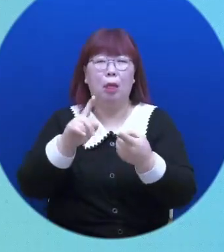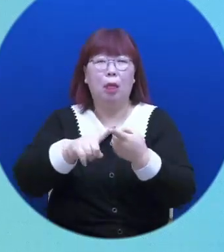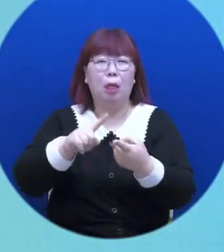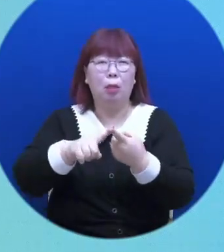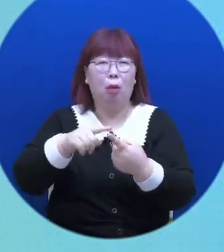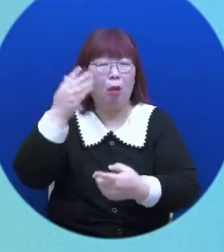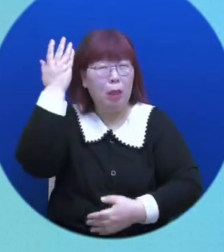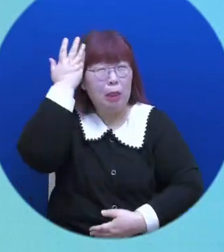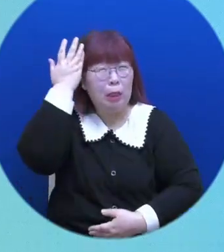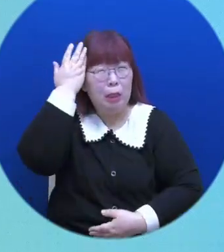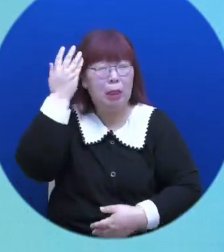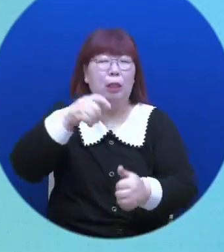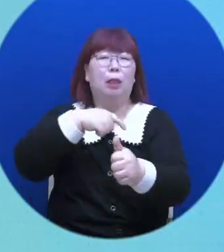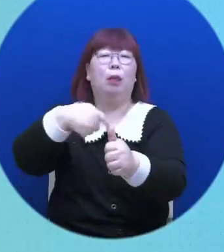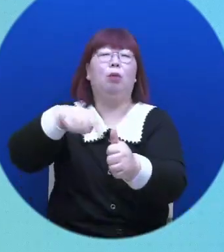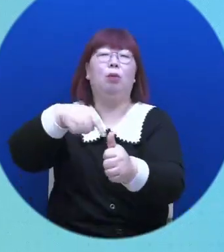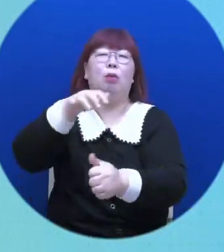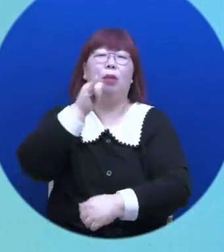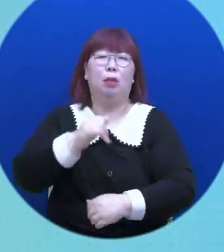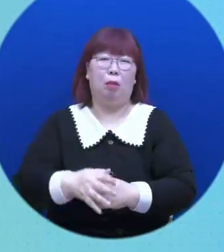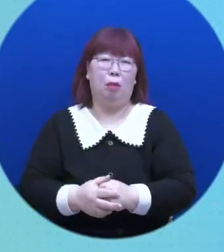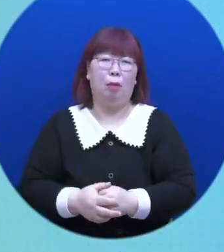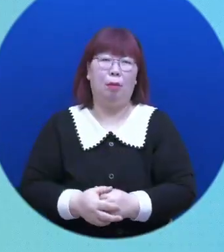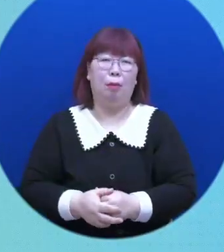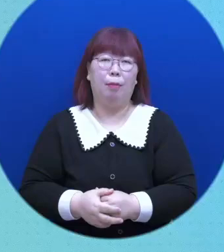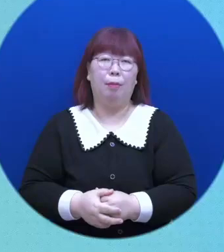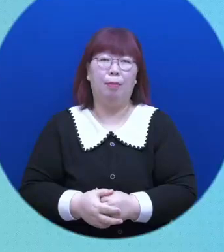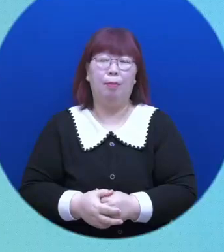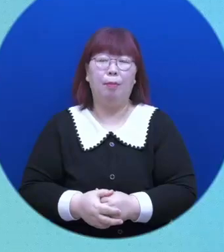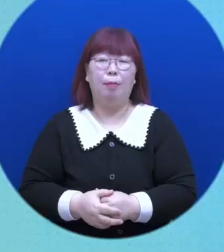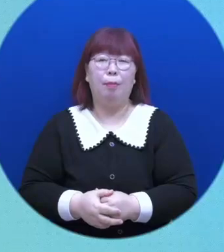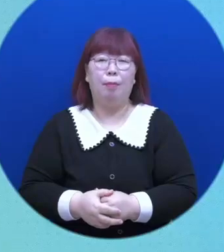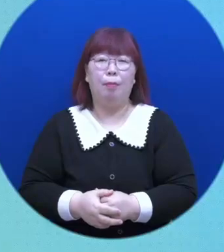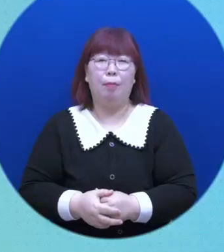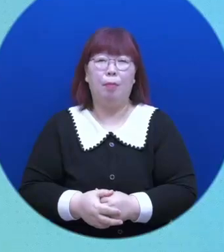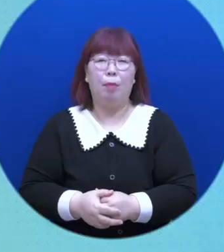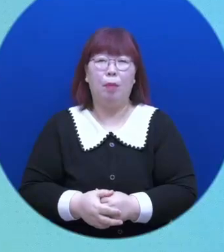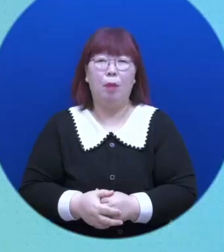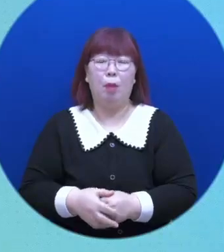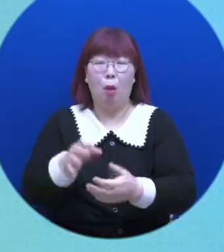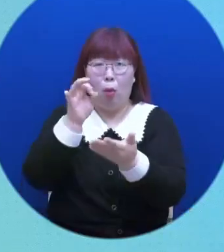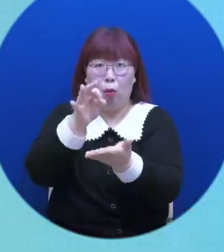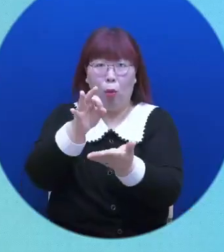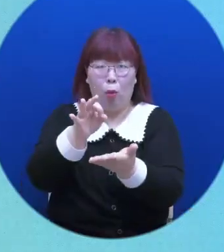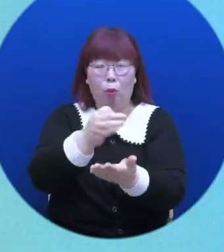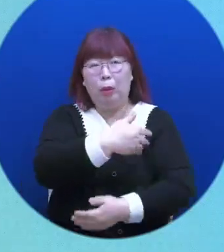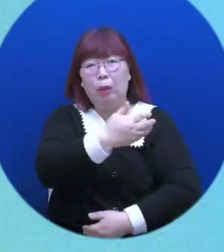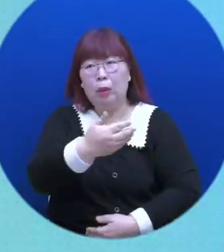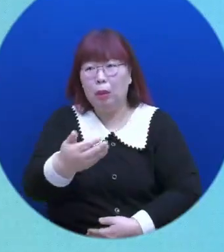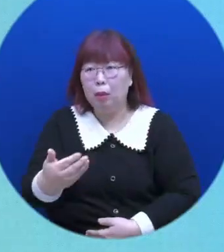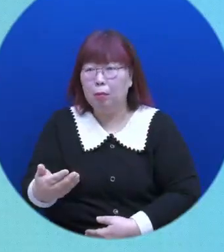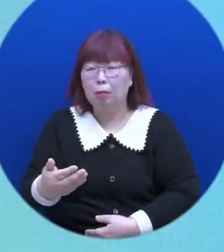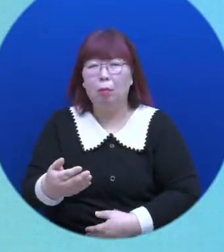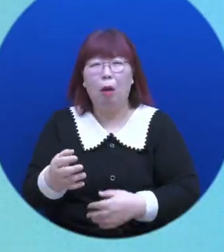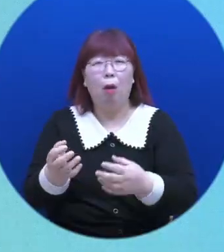금융지능에 대한 교육을 시키더라, 그런 얘기죠. 그러니까 돈의 흐름이 어떻게 되느냐,